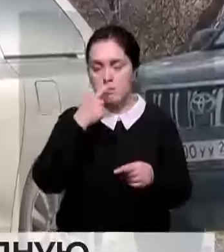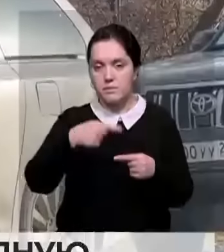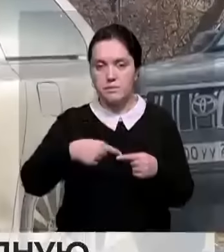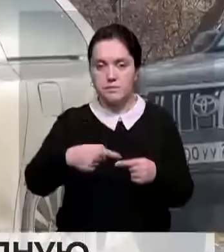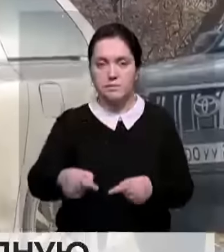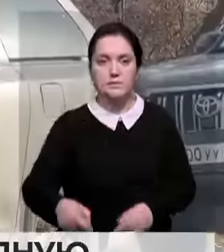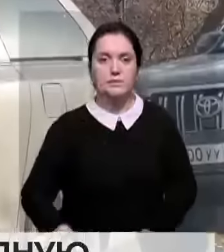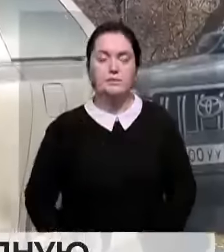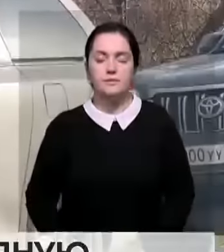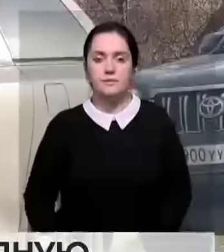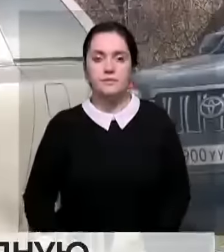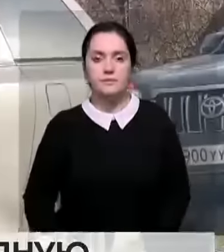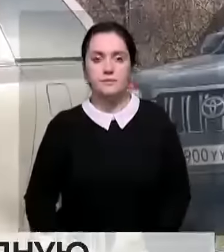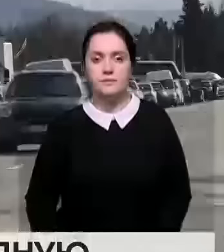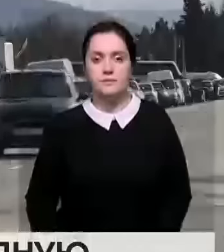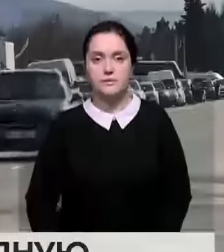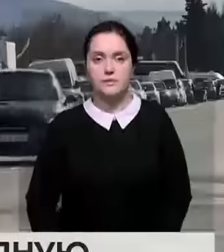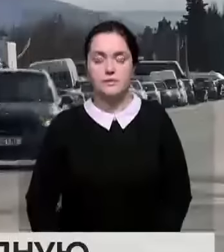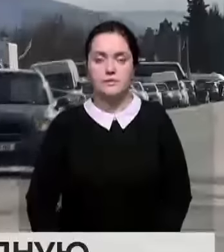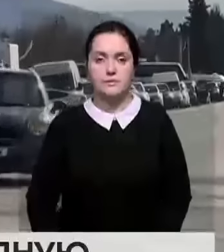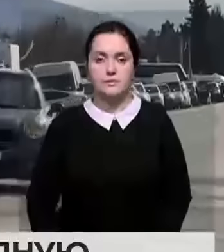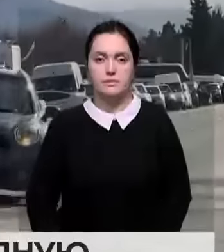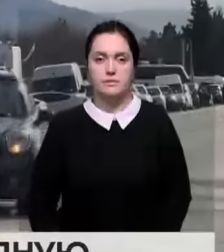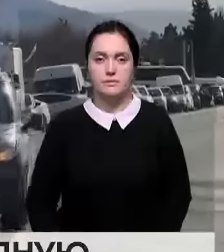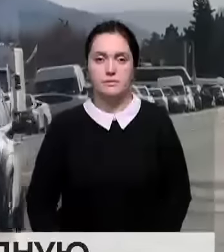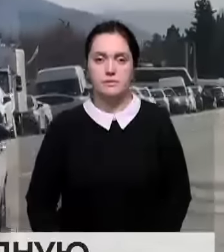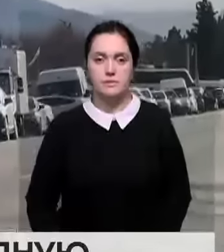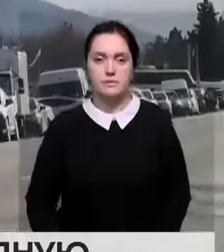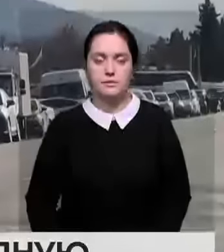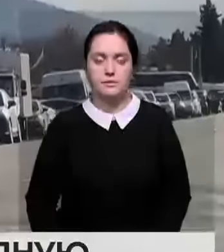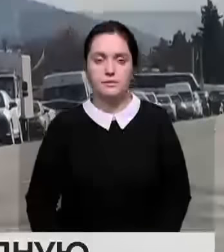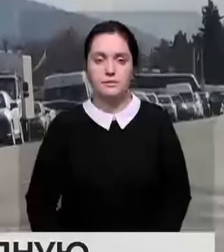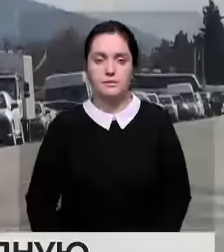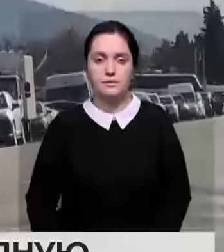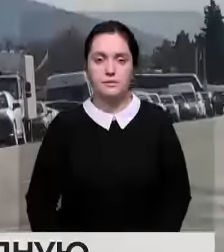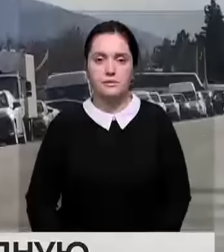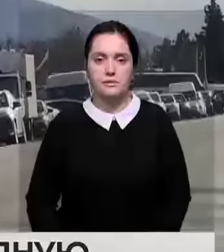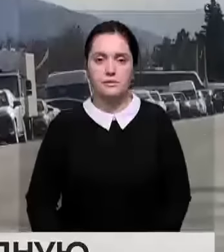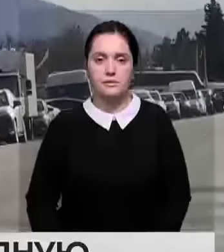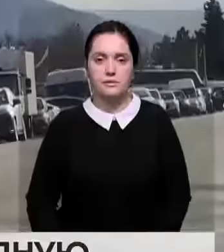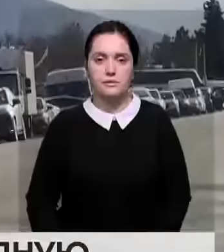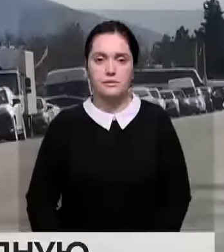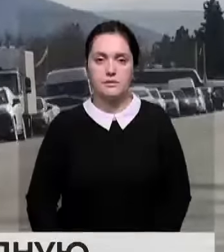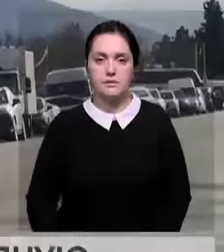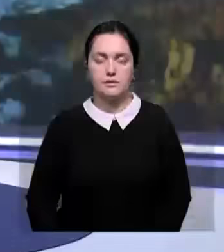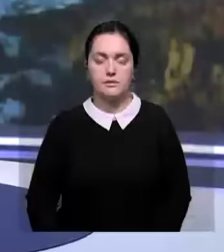Юлия Тужилкина, Шалва Сурамилашвили, 24KZ, Грузия, военно-грузинская дорога.